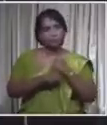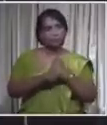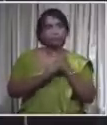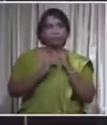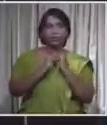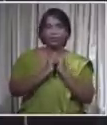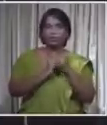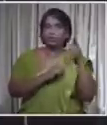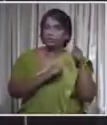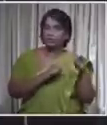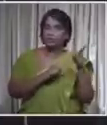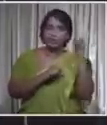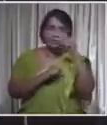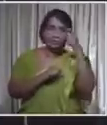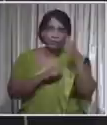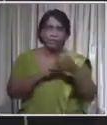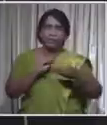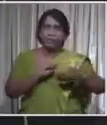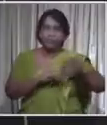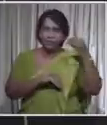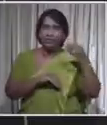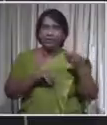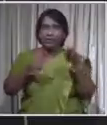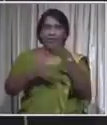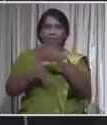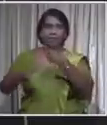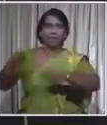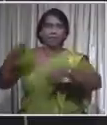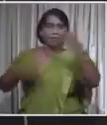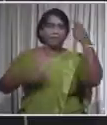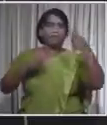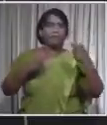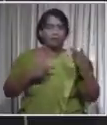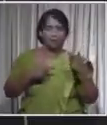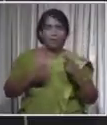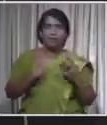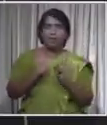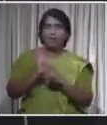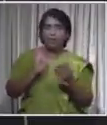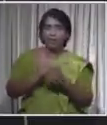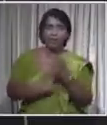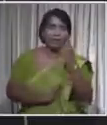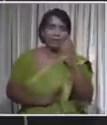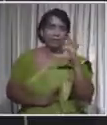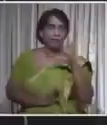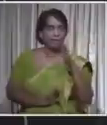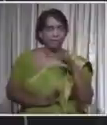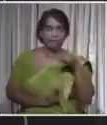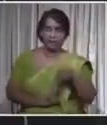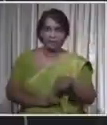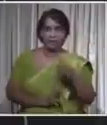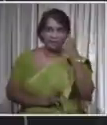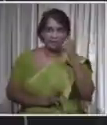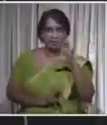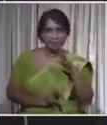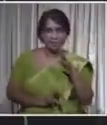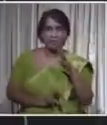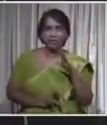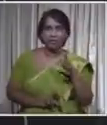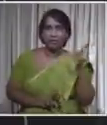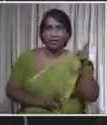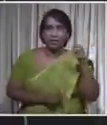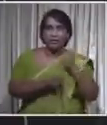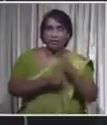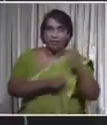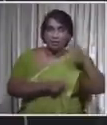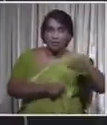හරි පඩි ටිකක් හරි වැඩි කරා නම් අනිත් ඒවා ඉබේ වැඩි වෙනවා. කම්කරුවට 1500ක් දැන් හම්බෙනවා නම් අර අරව වැඩි